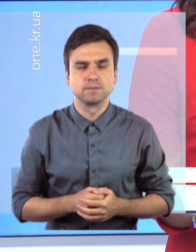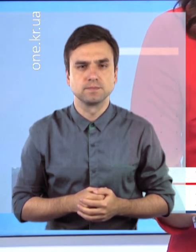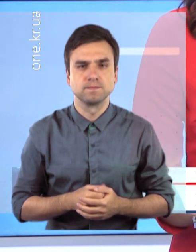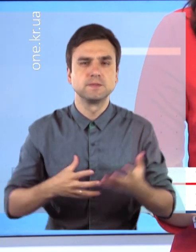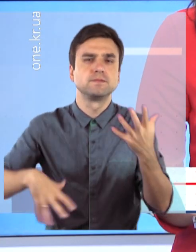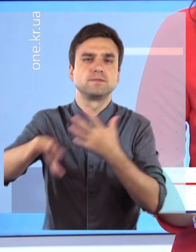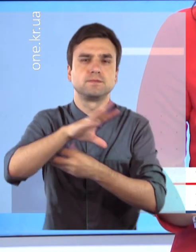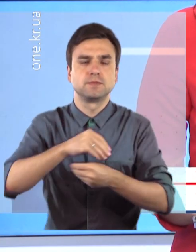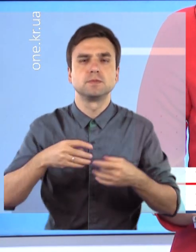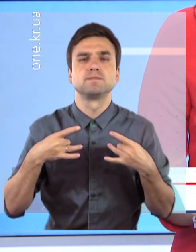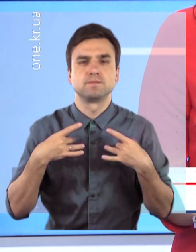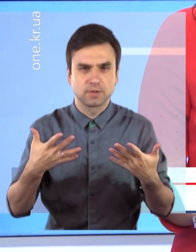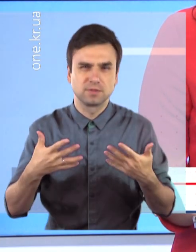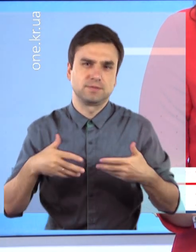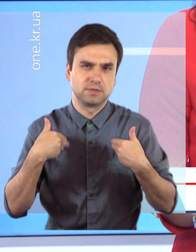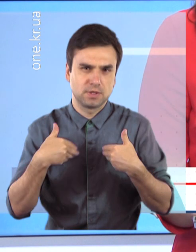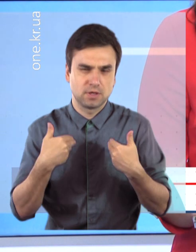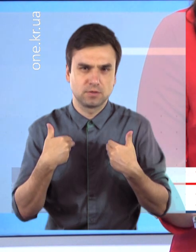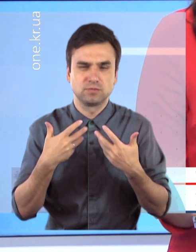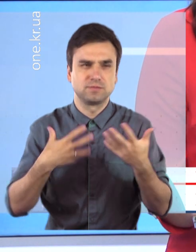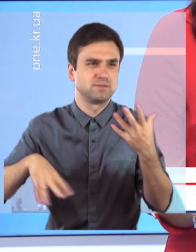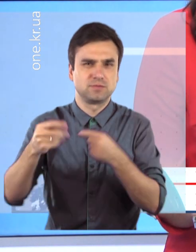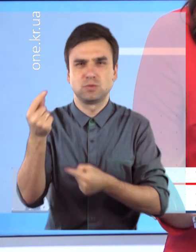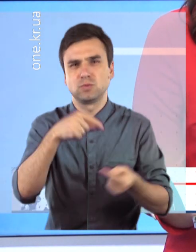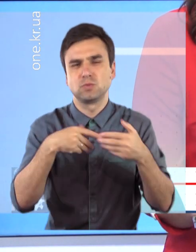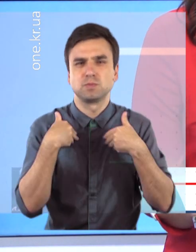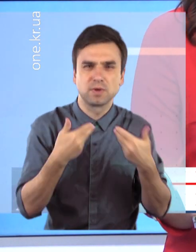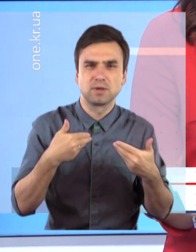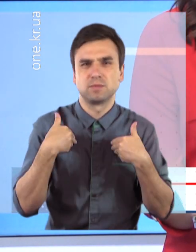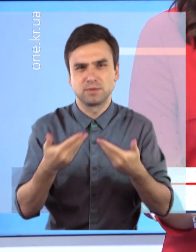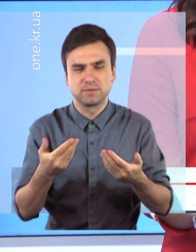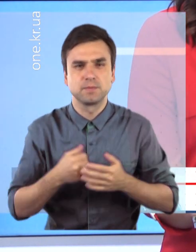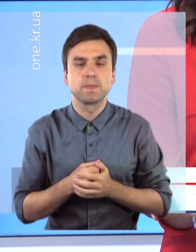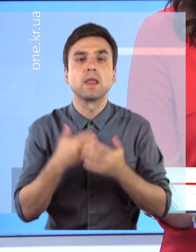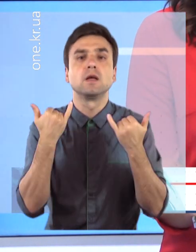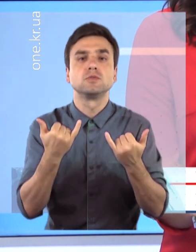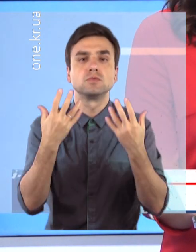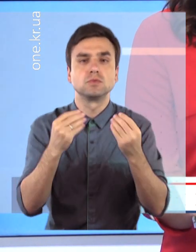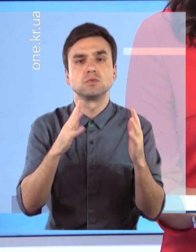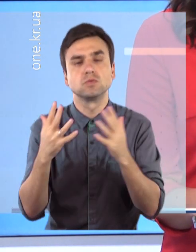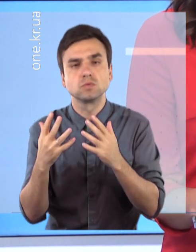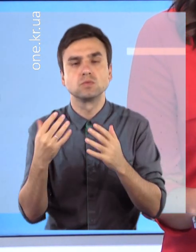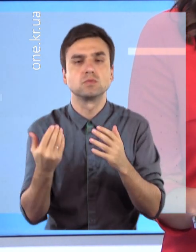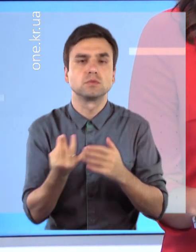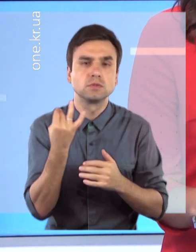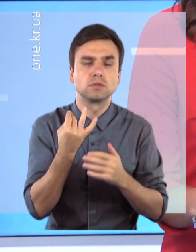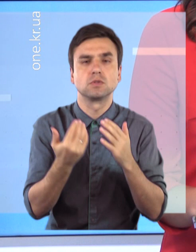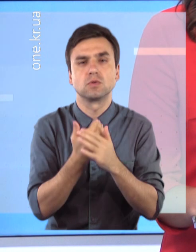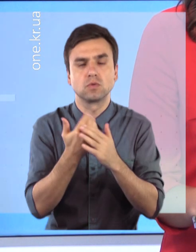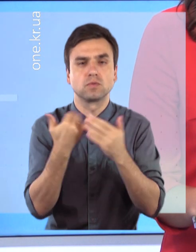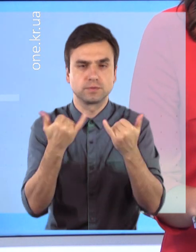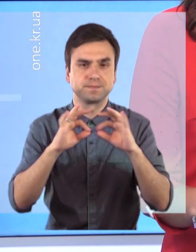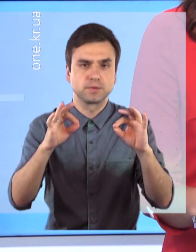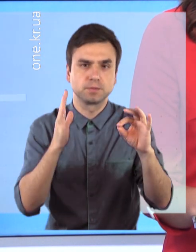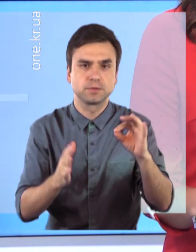Я вітаю усіх з цим святковим днем. Новини на Першому міському. Про найголовніші події готові розказати кореспонденти Першого міського і